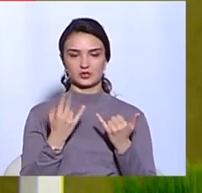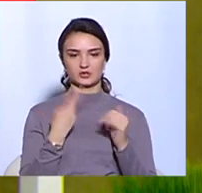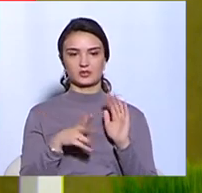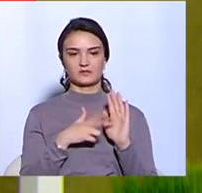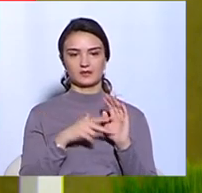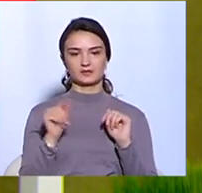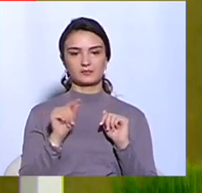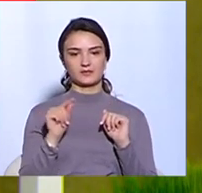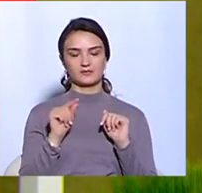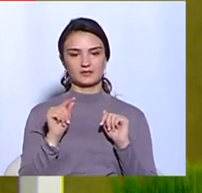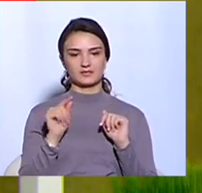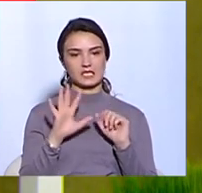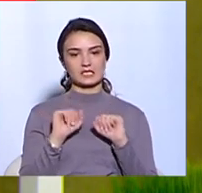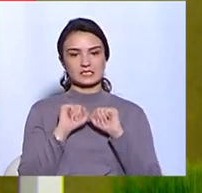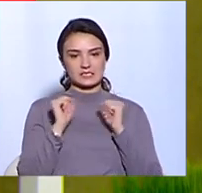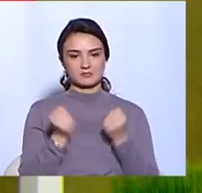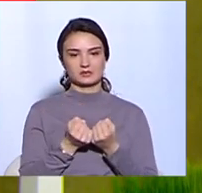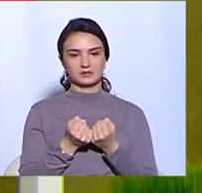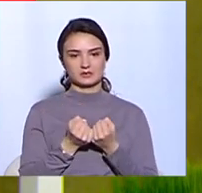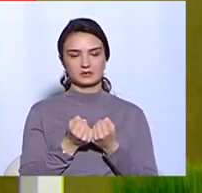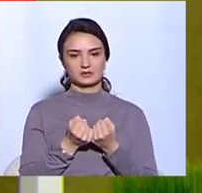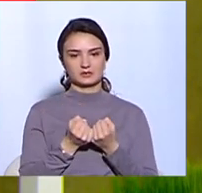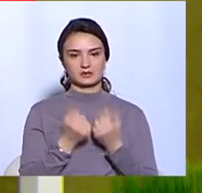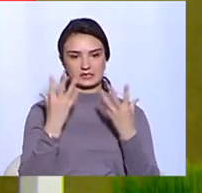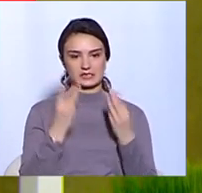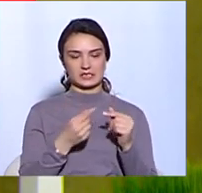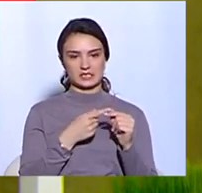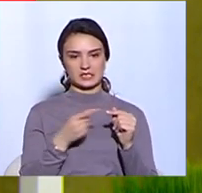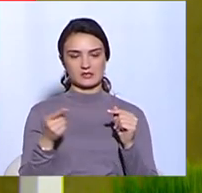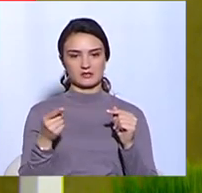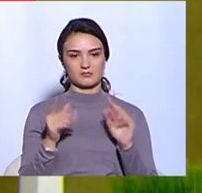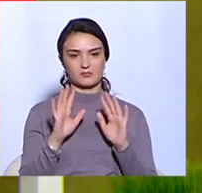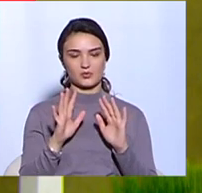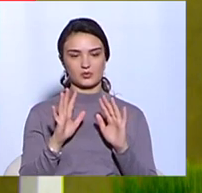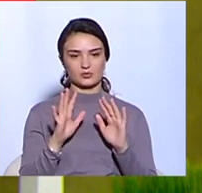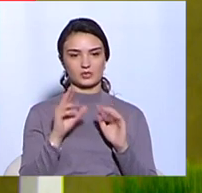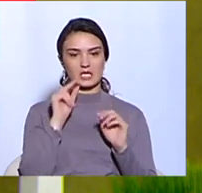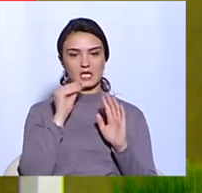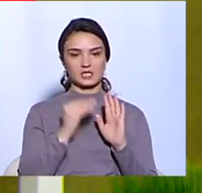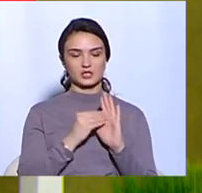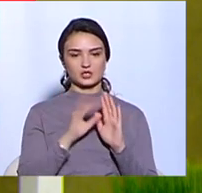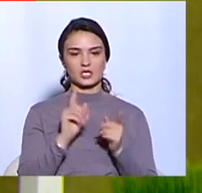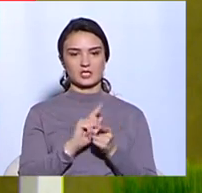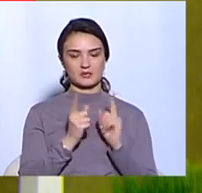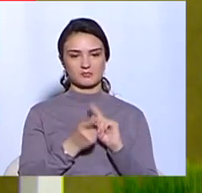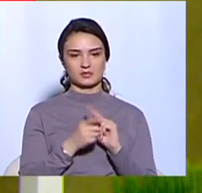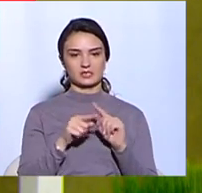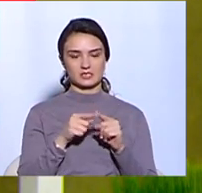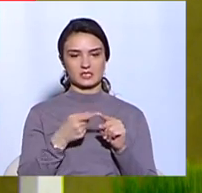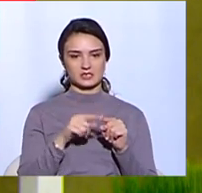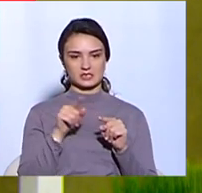28 თებერვალს, არაზამთრის უკანასკნელი დღეა პირობითად მხოლოდ კალენდარში. არამედ ეს არის